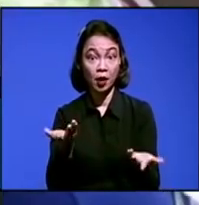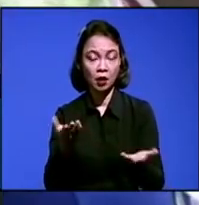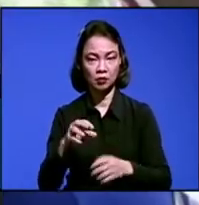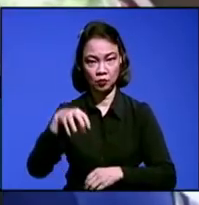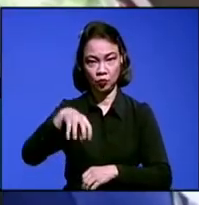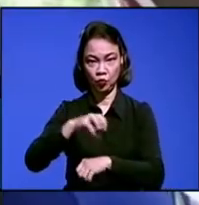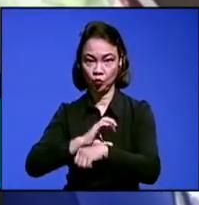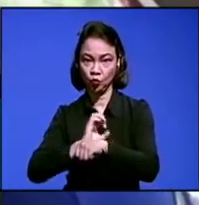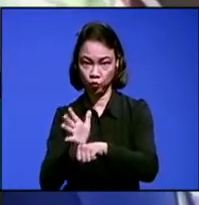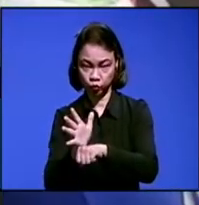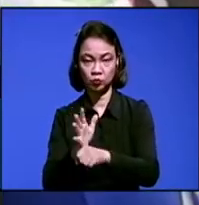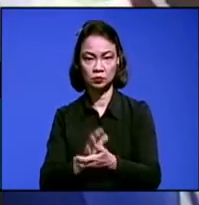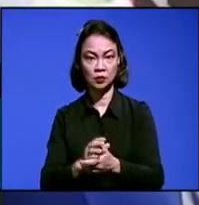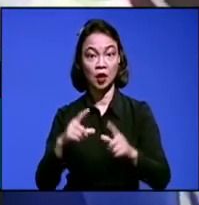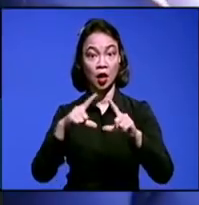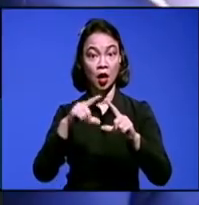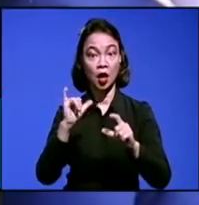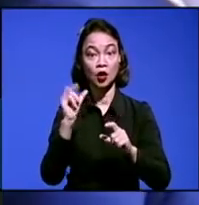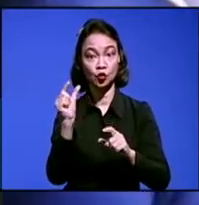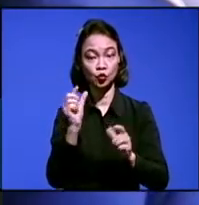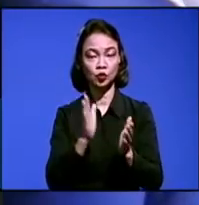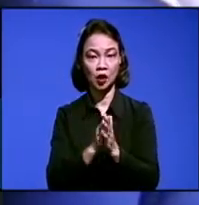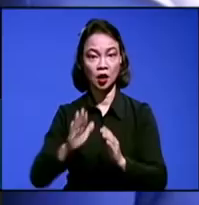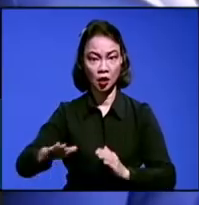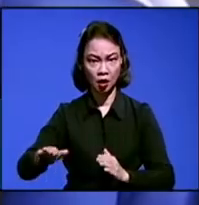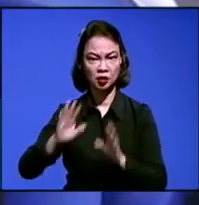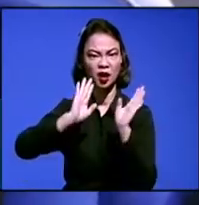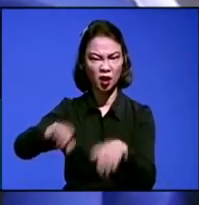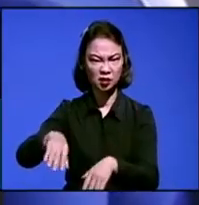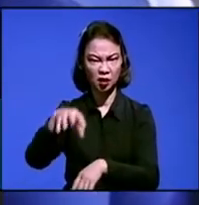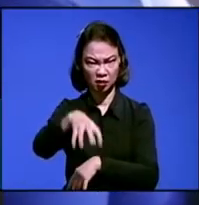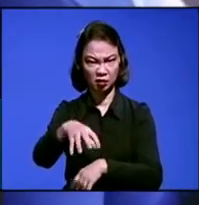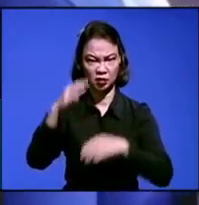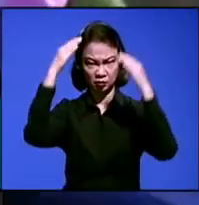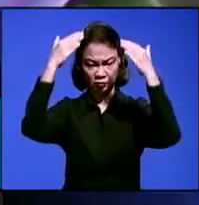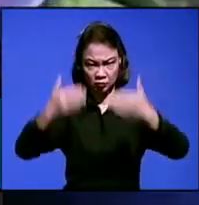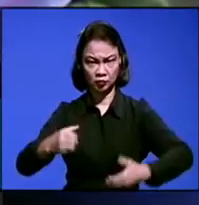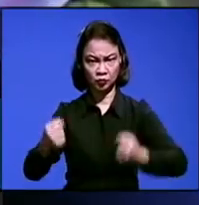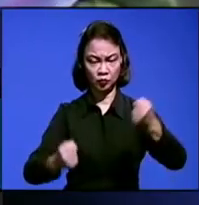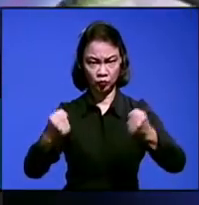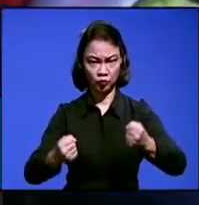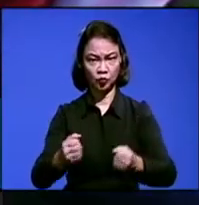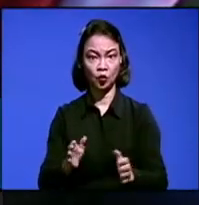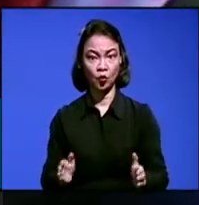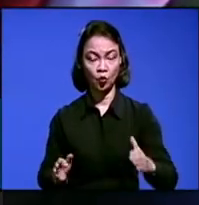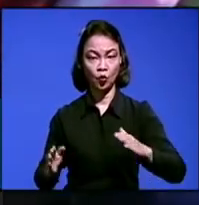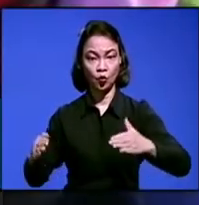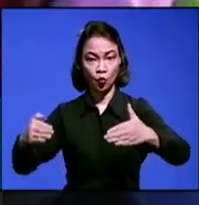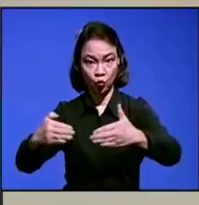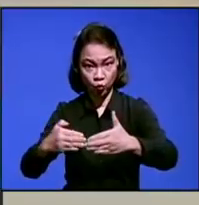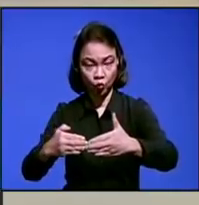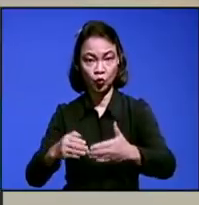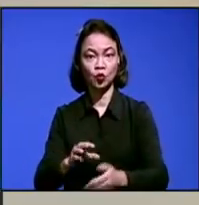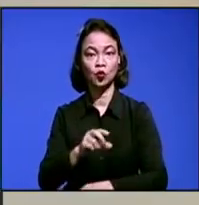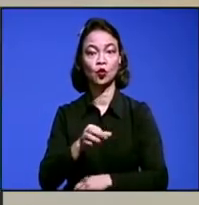akibat Kejadian ini Ayu dan anaknya terlantar beberapa jam di terminal bus karena Pada tahapan karantina wilayah di sejumlah kota di Jawa